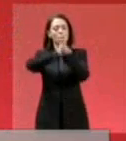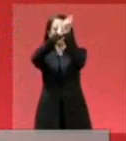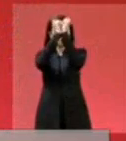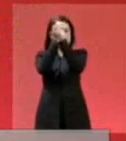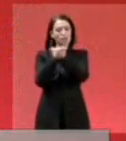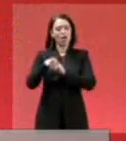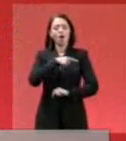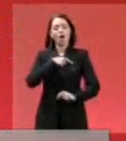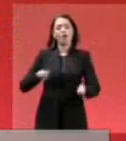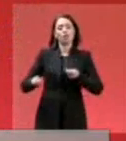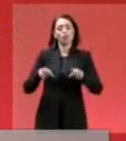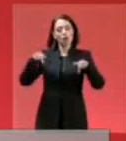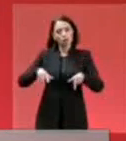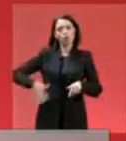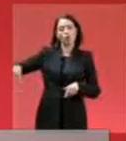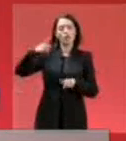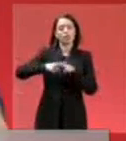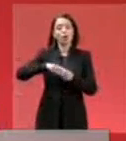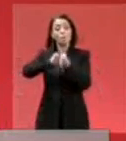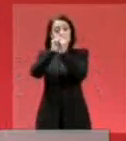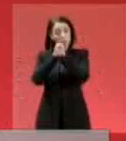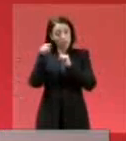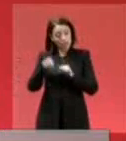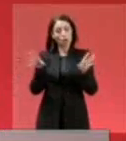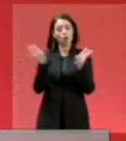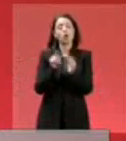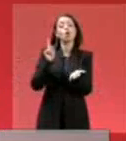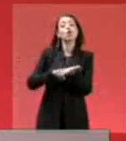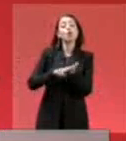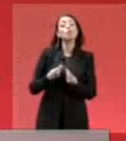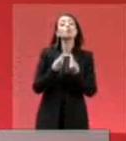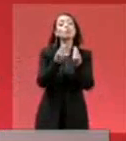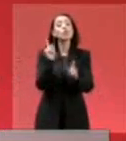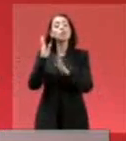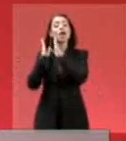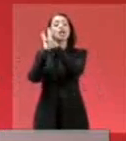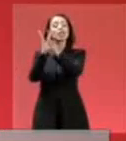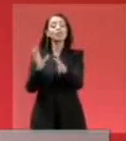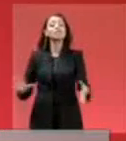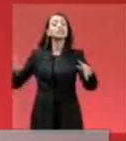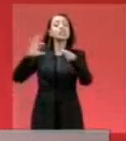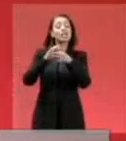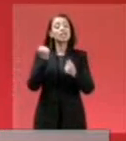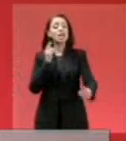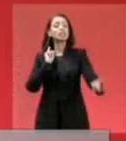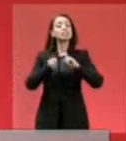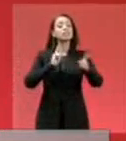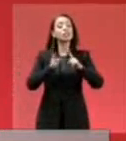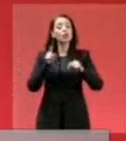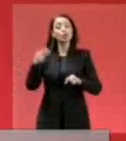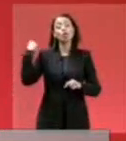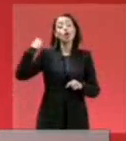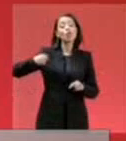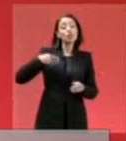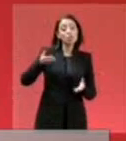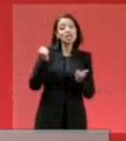στον αυτοδιοικητικό χάρτη της χώρας με την αλλαγή του εκλογικού νόμου, που δίνει μια κατεύθυνση συνεργασίας και συνεννόησης στους Δήμους